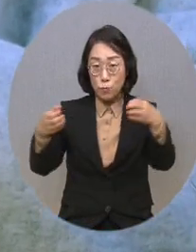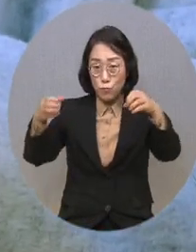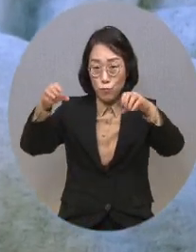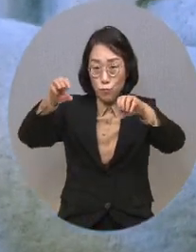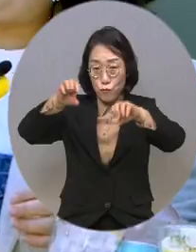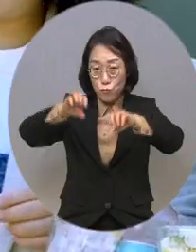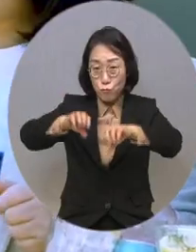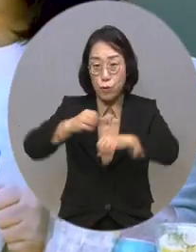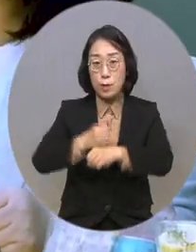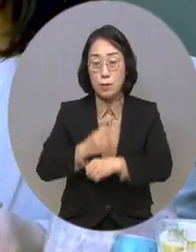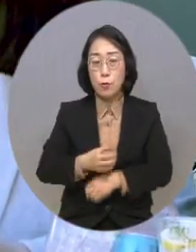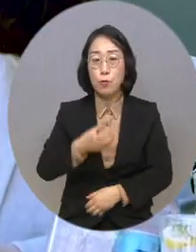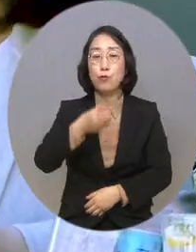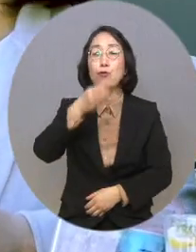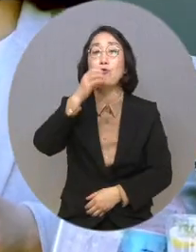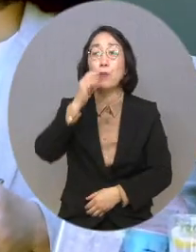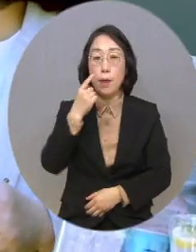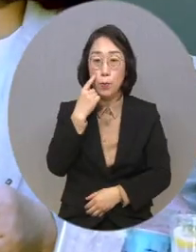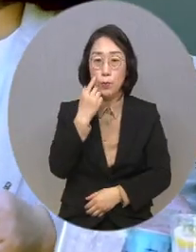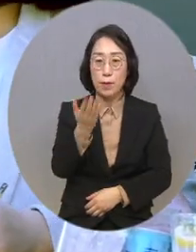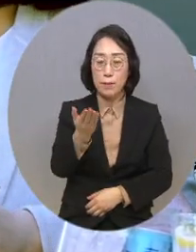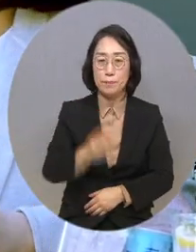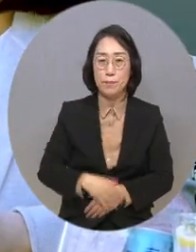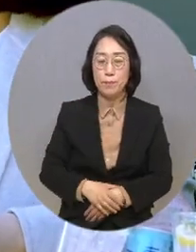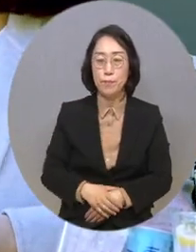따라서 드시고 한번 드셔보세요.